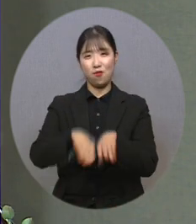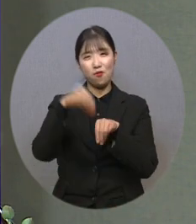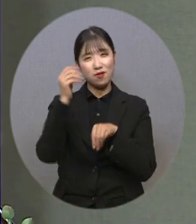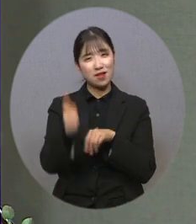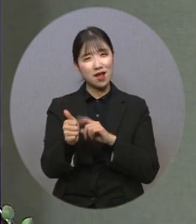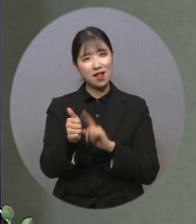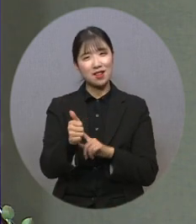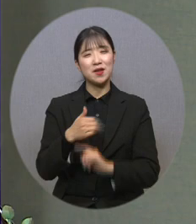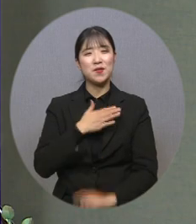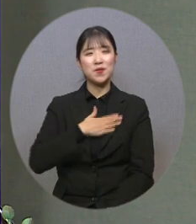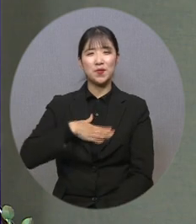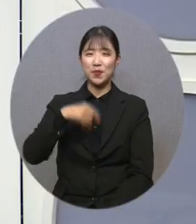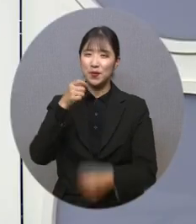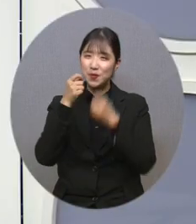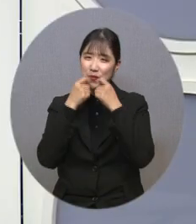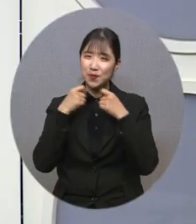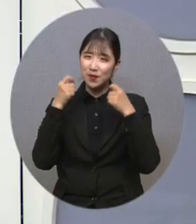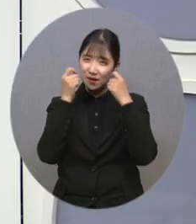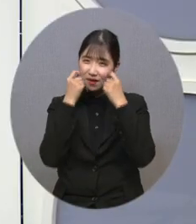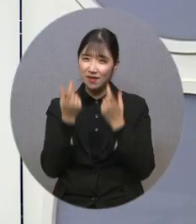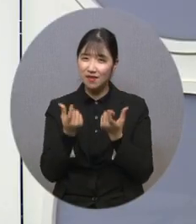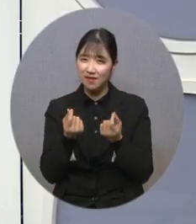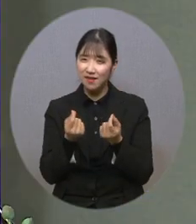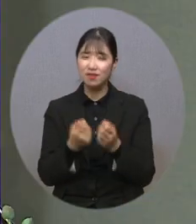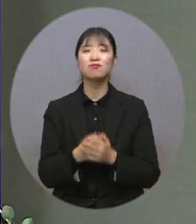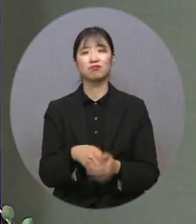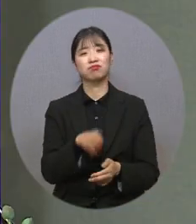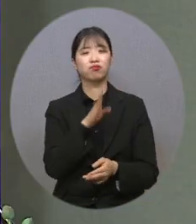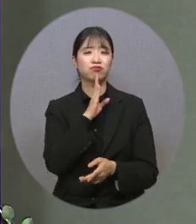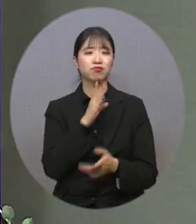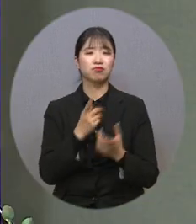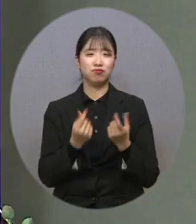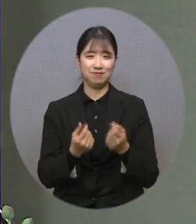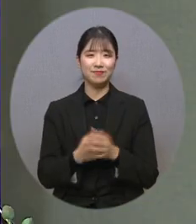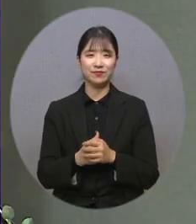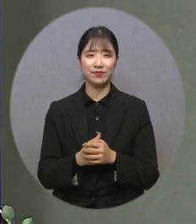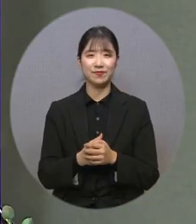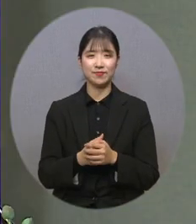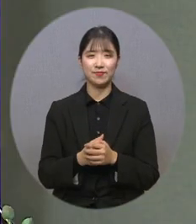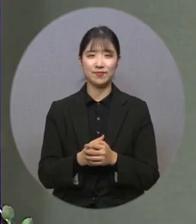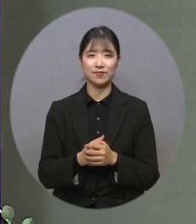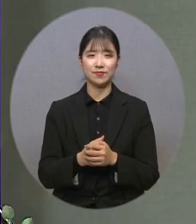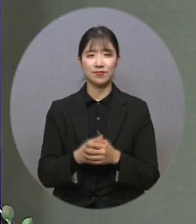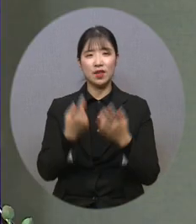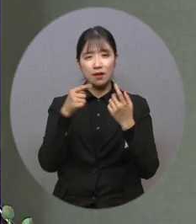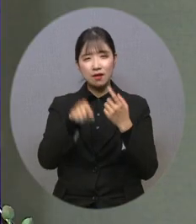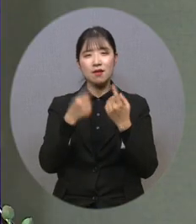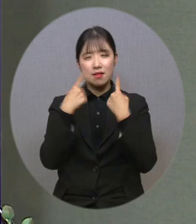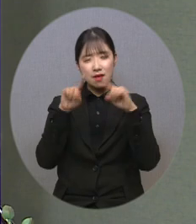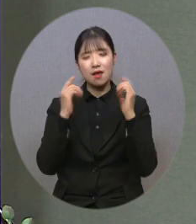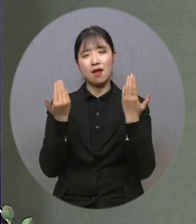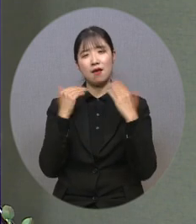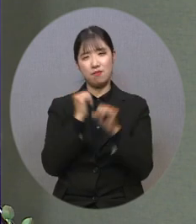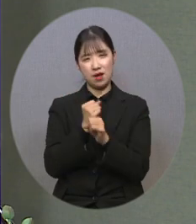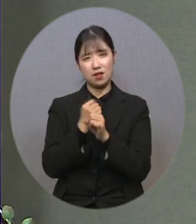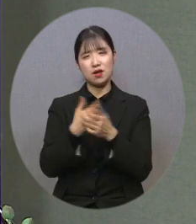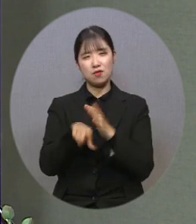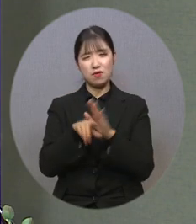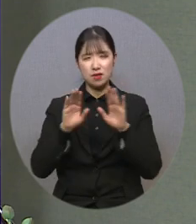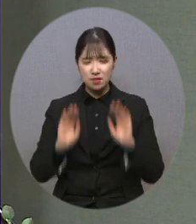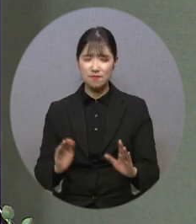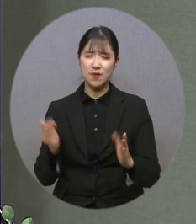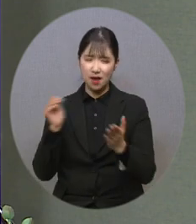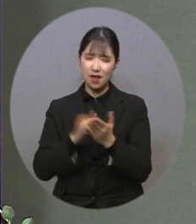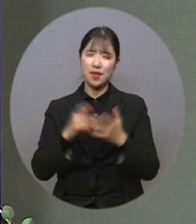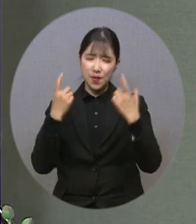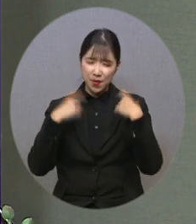총장님은 비로소 미소를 짓는 네, 거 아닌가. 그렇습니다. 예? 그런데 막 그러한 대학을 만들기 위해서 지금까지